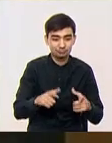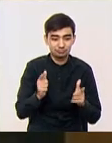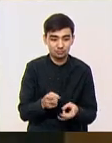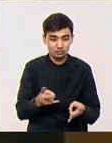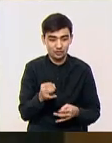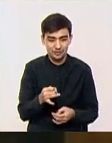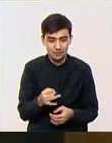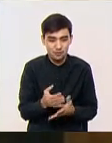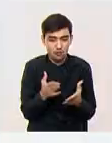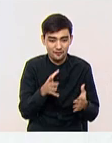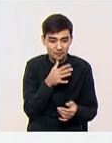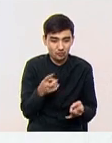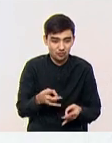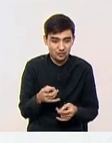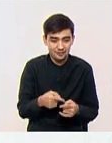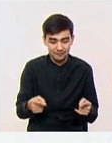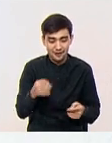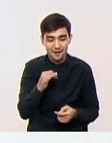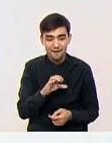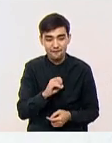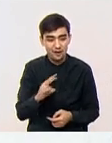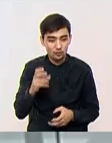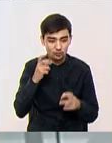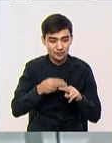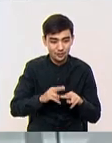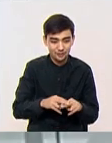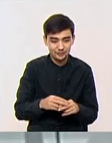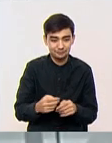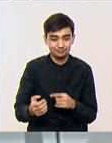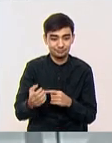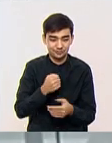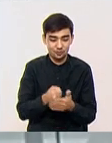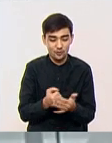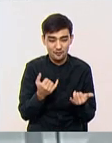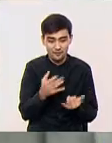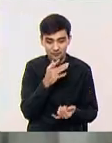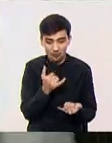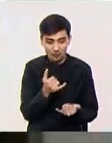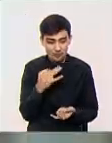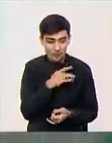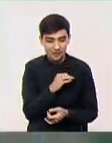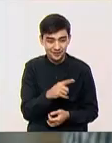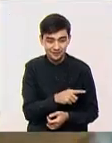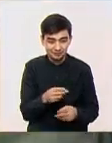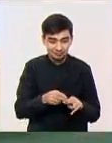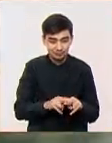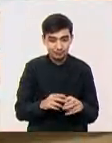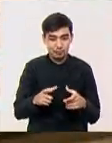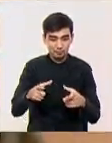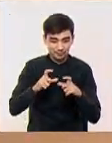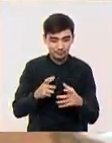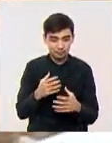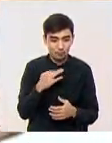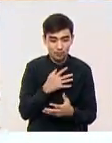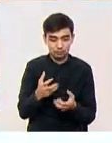требует больше времени. Впрочем, и сами афганские студенты к выходу материала подтвердили, что сегодня многие из них начали получать письма